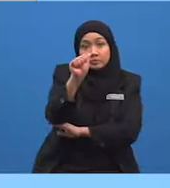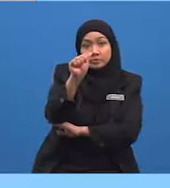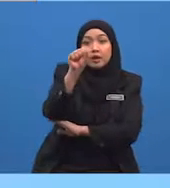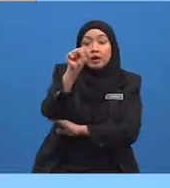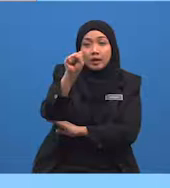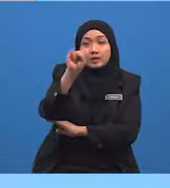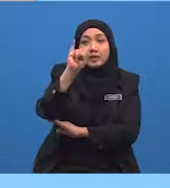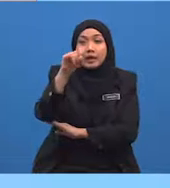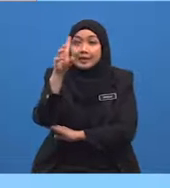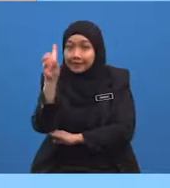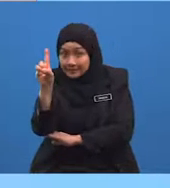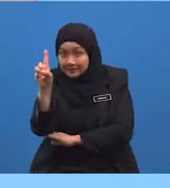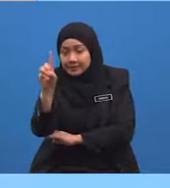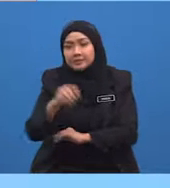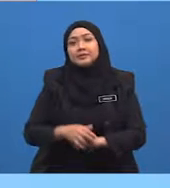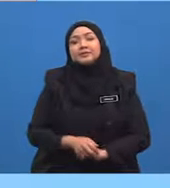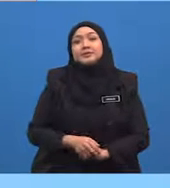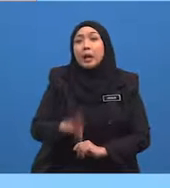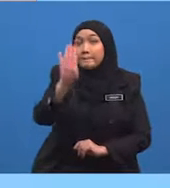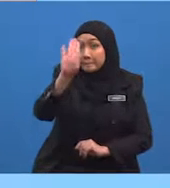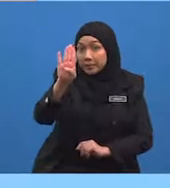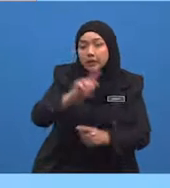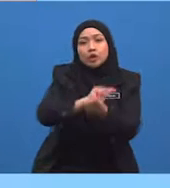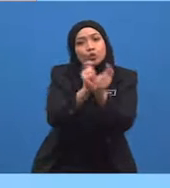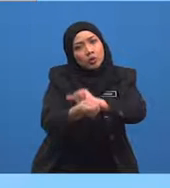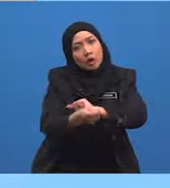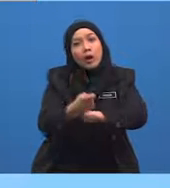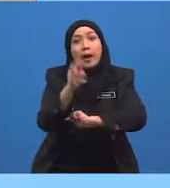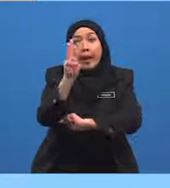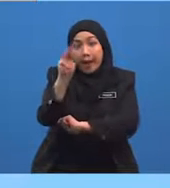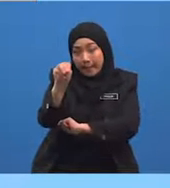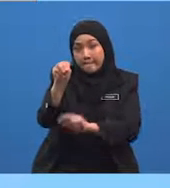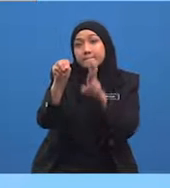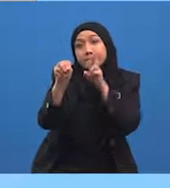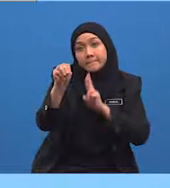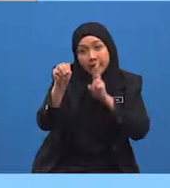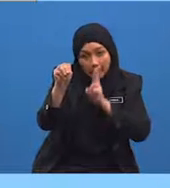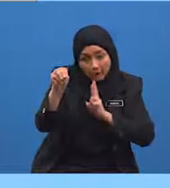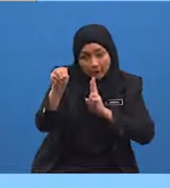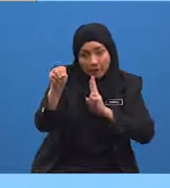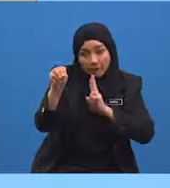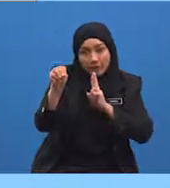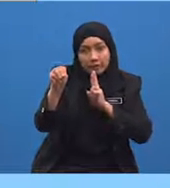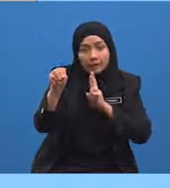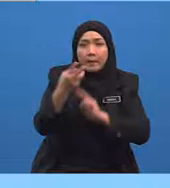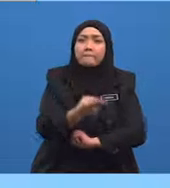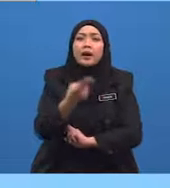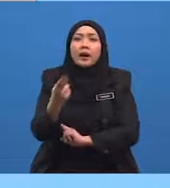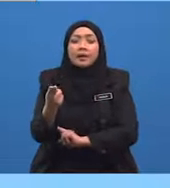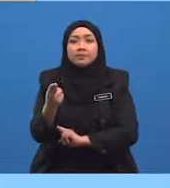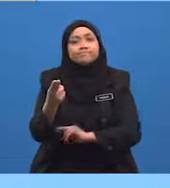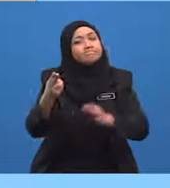B bertukar menjadi warna merah iaitu M, bahan tersebut ialah